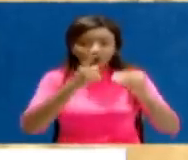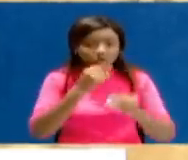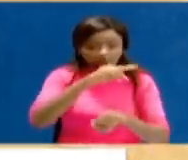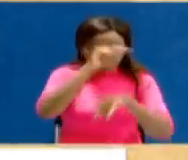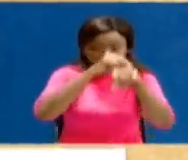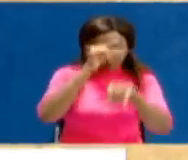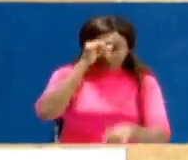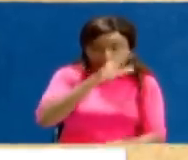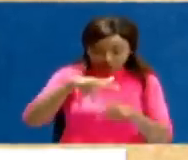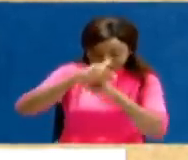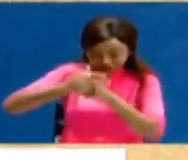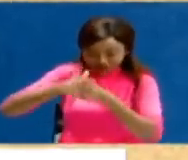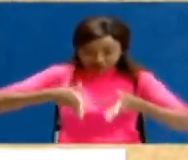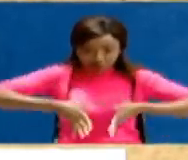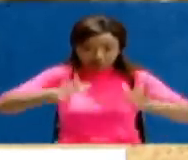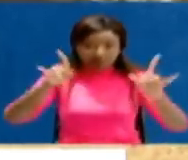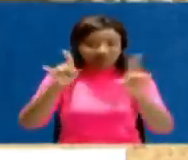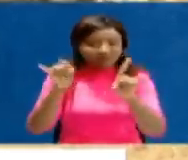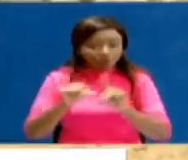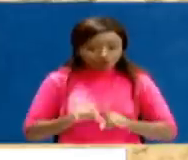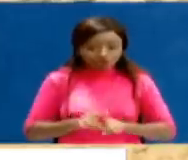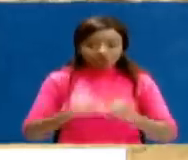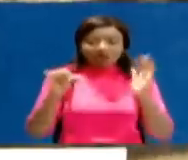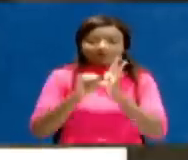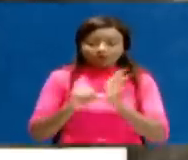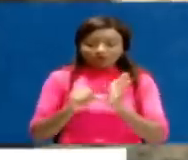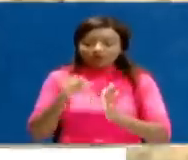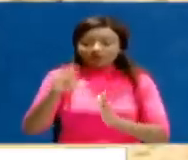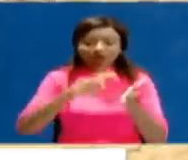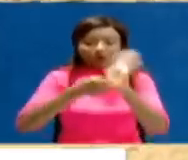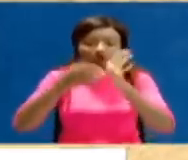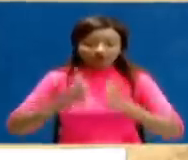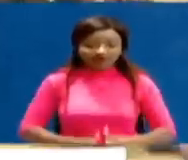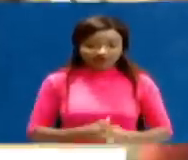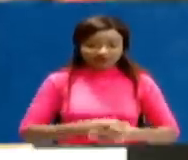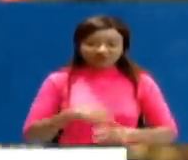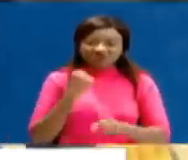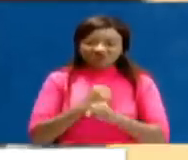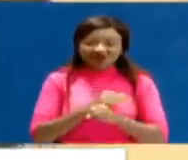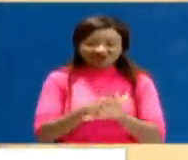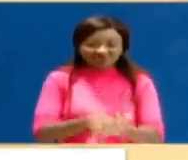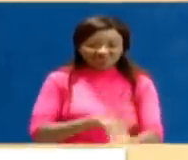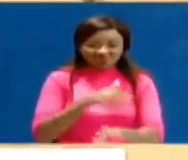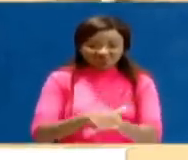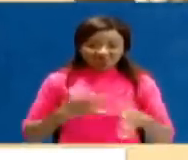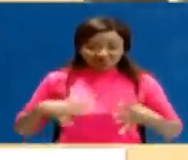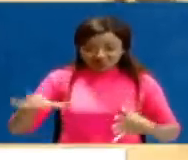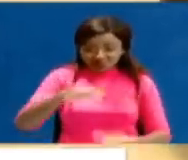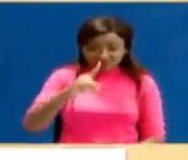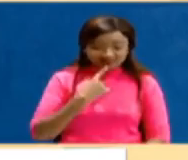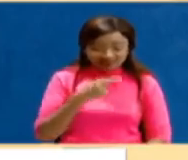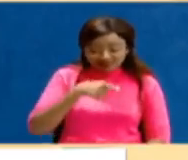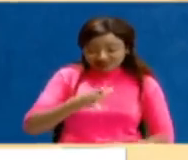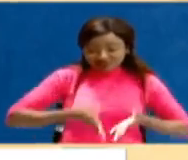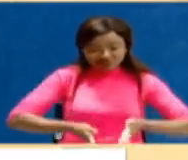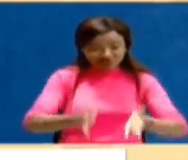barabara hii na kumlaumu wanakandarasi kwa kuendesha kazi kwa mwendo wa kinyonga. Wakazi wanasema barabara hii kuwa mbovu katika